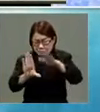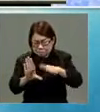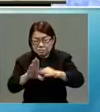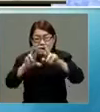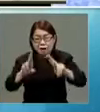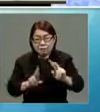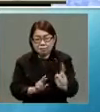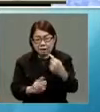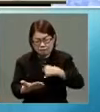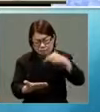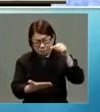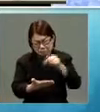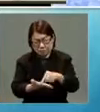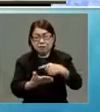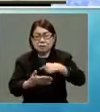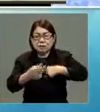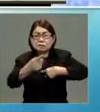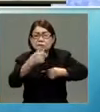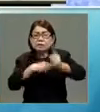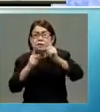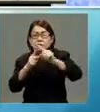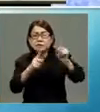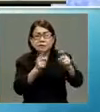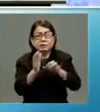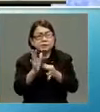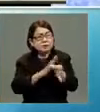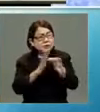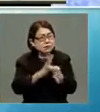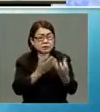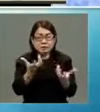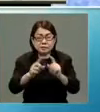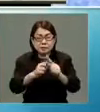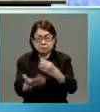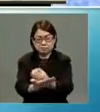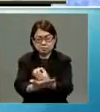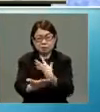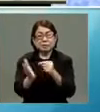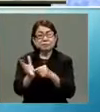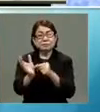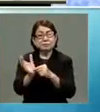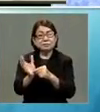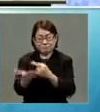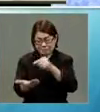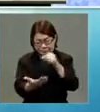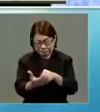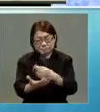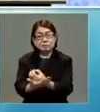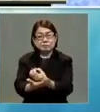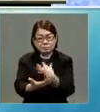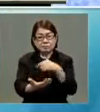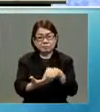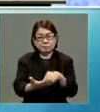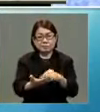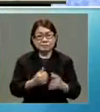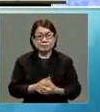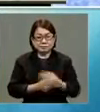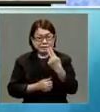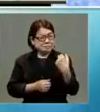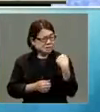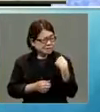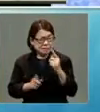อยากจะไปห้างไหนเนี่ยนะครับก็จะปรากฏขึ้นมาอยู่ในโทรศัพท์มือถือเราเลยนะครับจะเห็นทุกประเภ